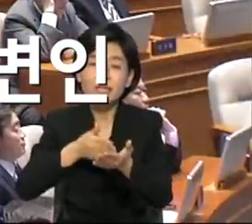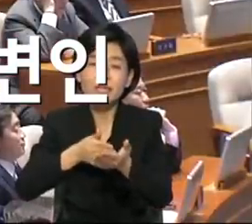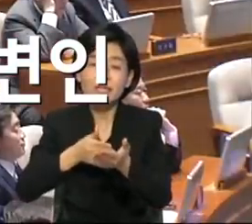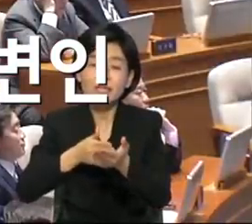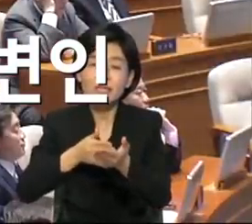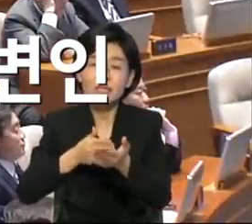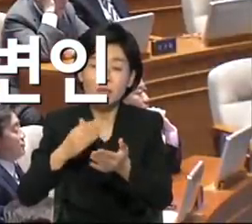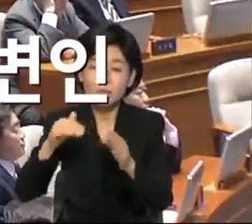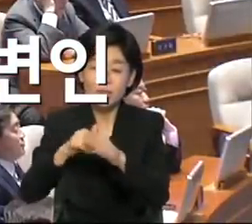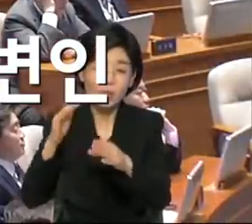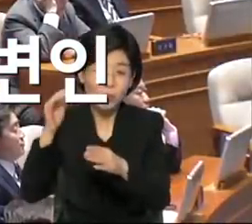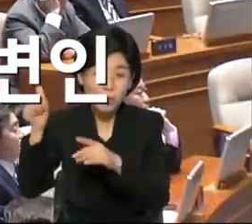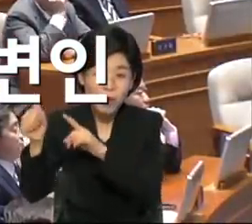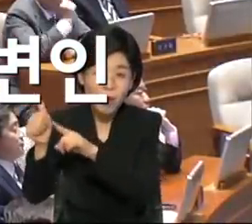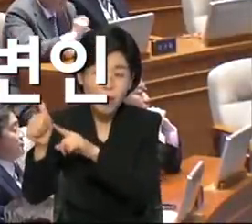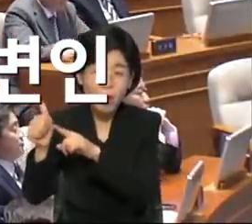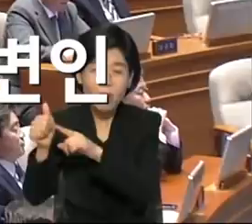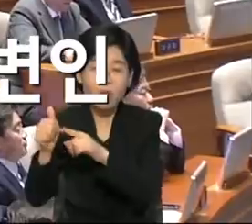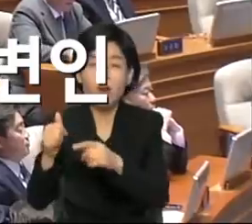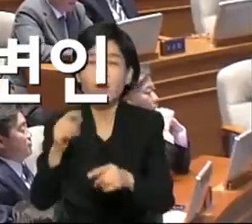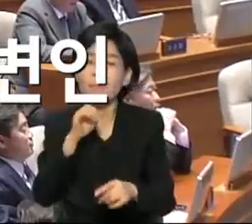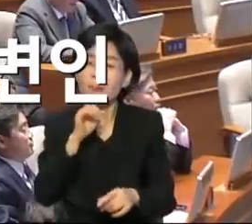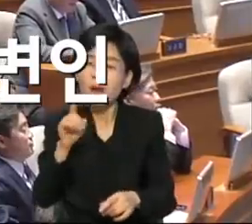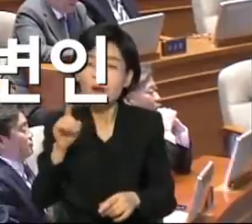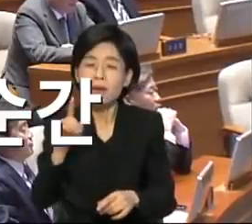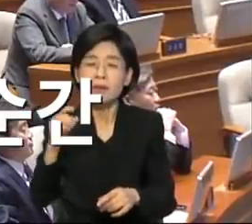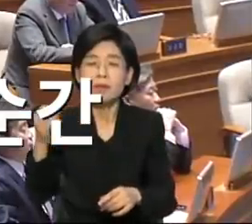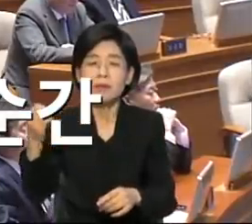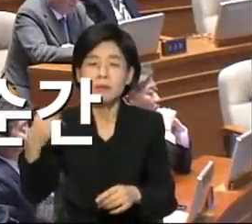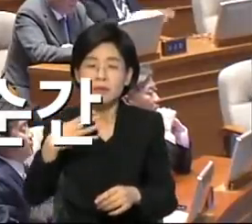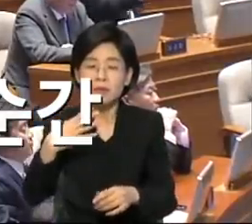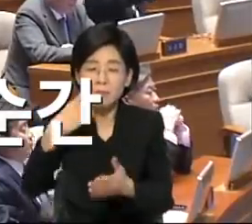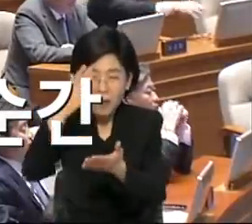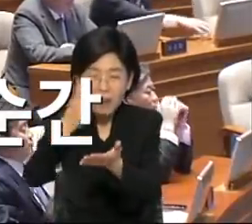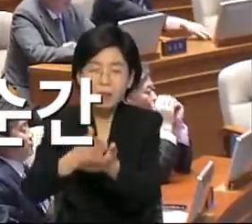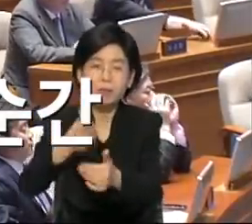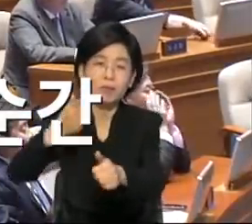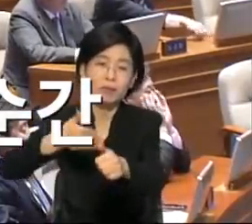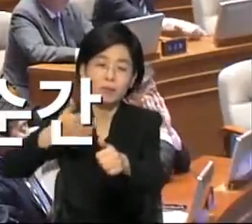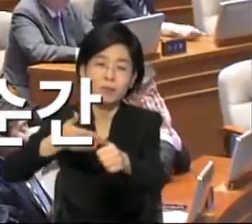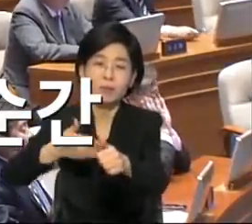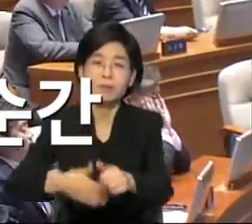낯뜨거운 이야기를 듣지 않게 해 주십시오.